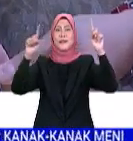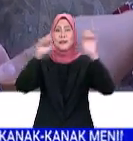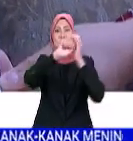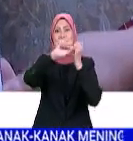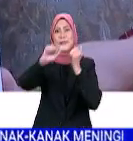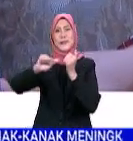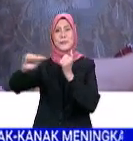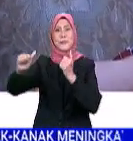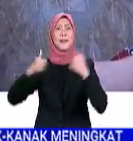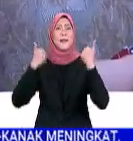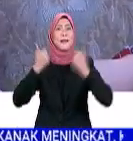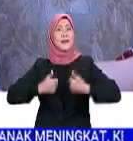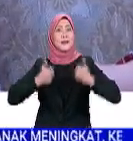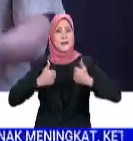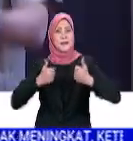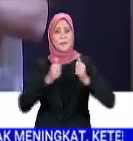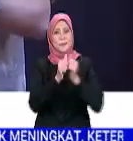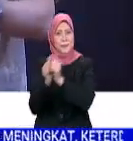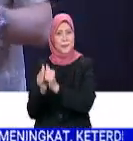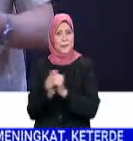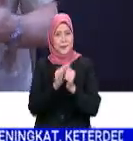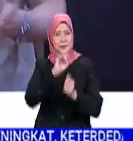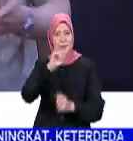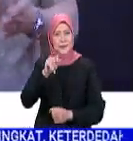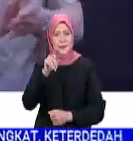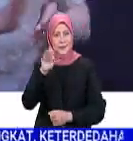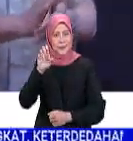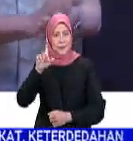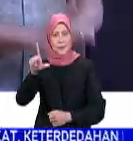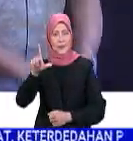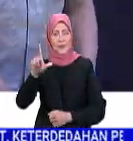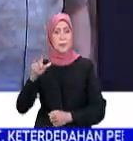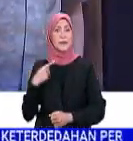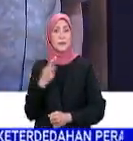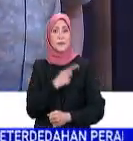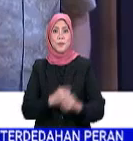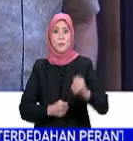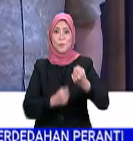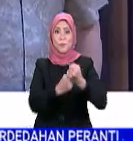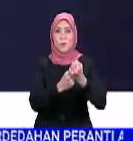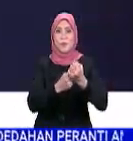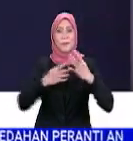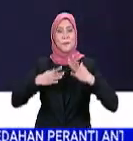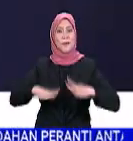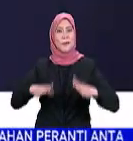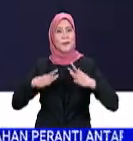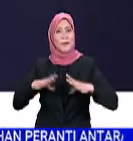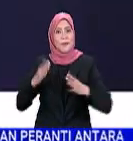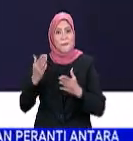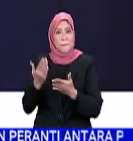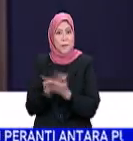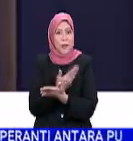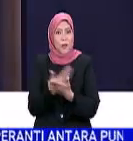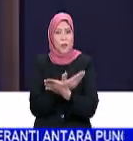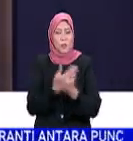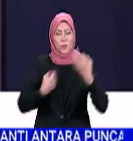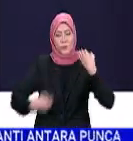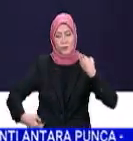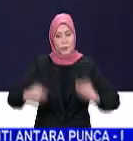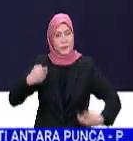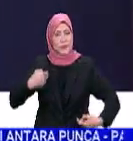pinner Ayo bersama jacket yang mana kita Manager pakaian-pakaian yang terkini yang